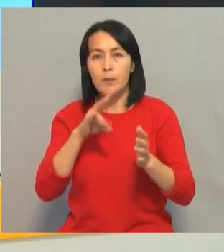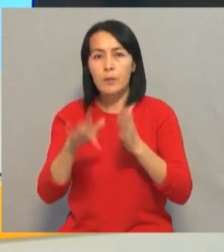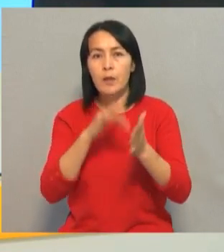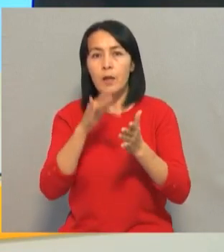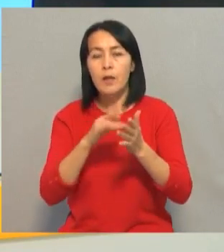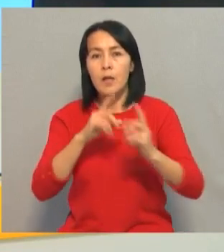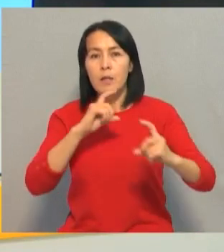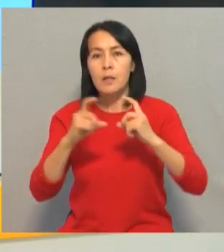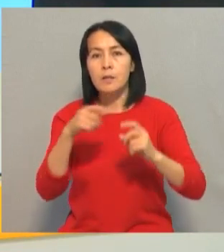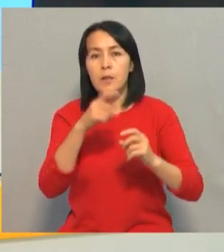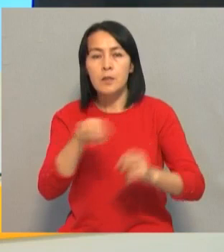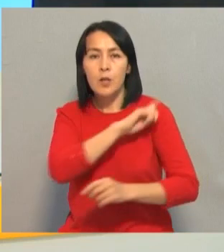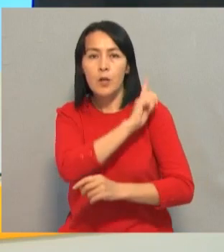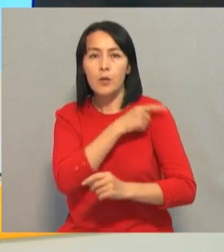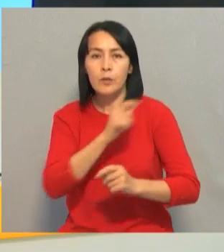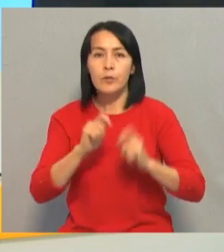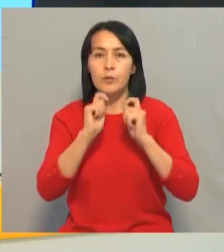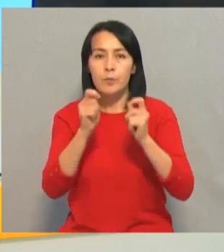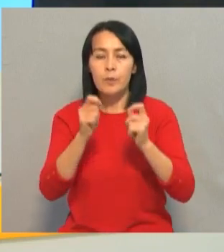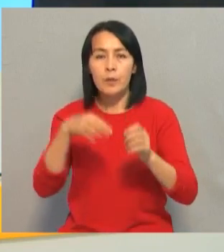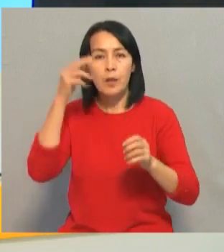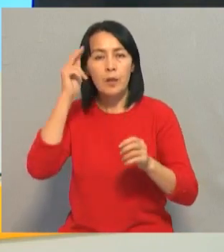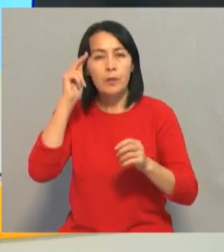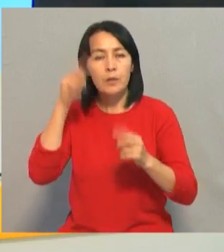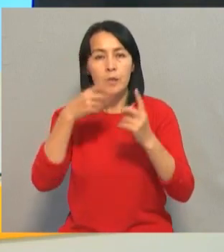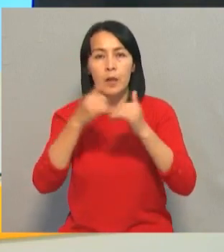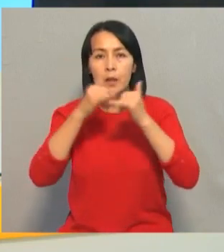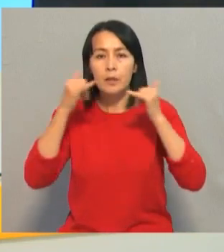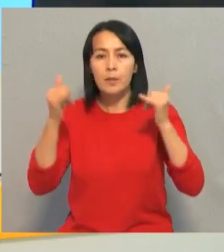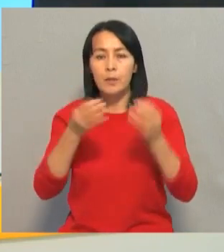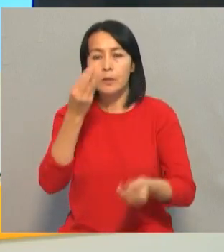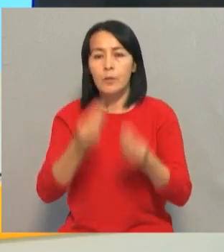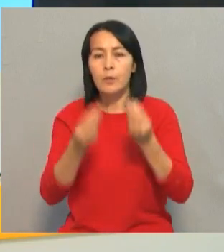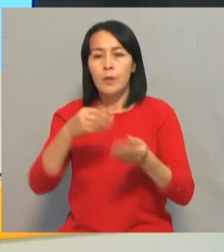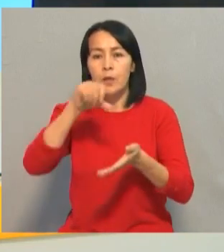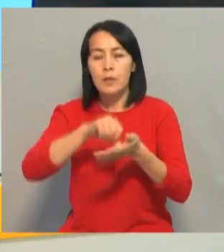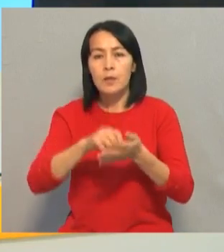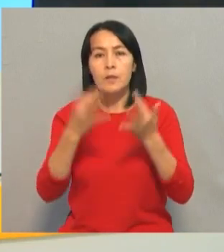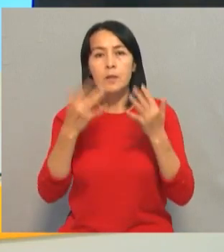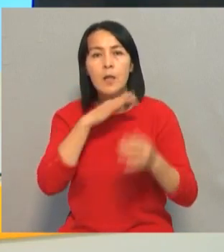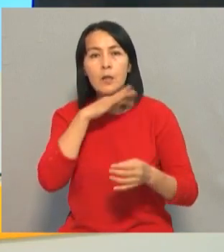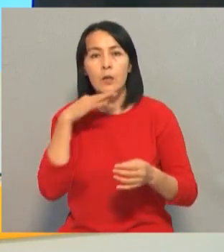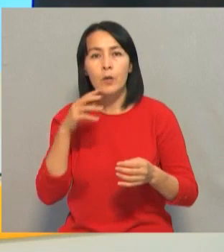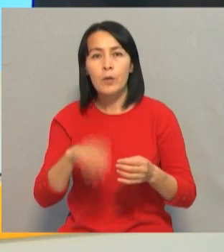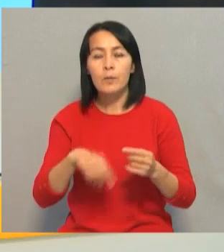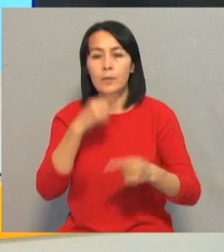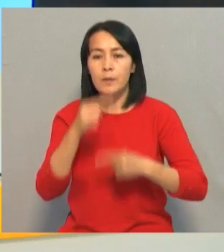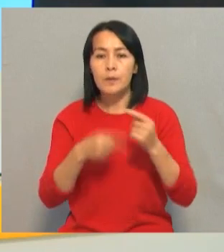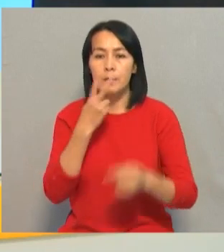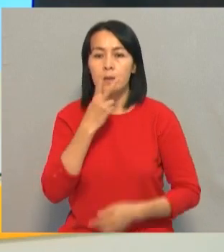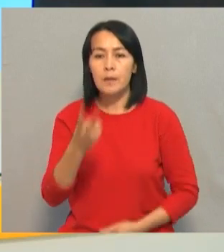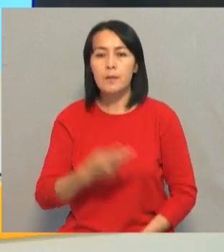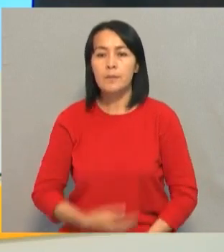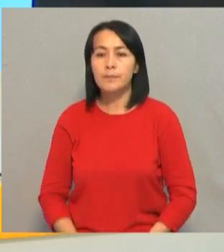шаһардың шахматшыларына тың серпін берді. Ақыл ойды ұштайтын интеллектуалды ойынға қатысушылардың қарасы қалың. Гүлсанат